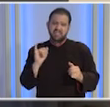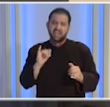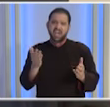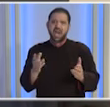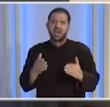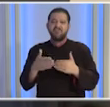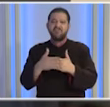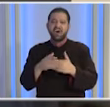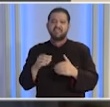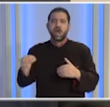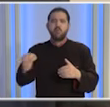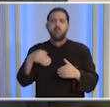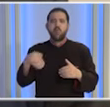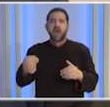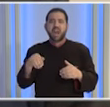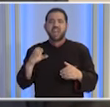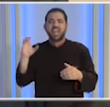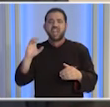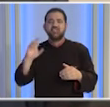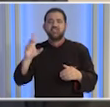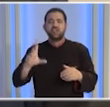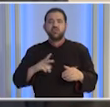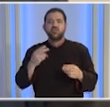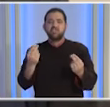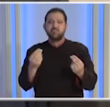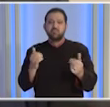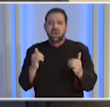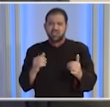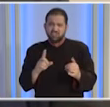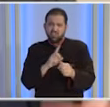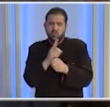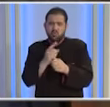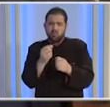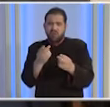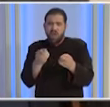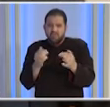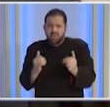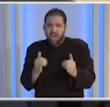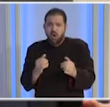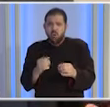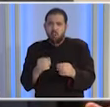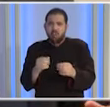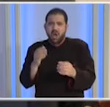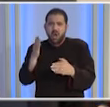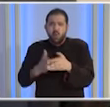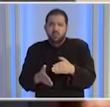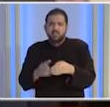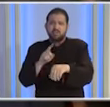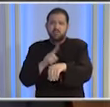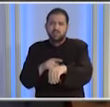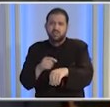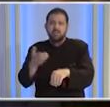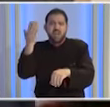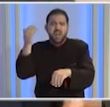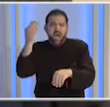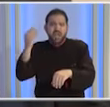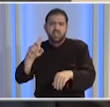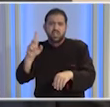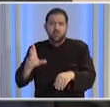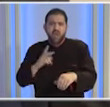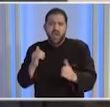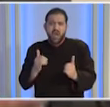creștine. Că lucrurile s-au apărut acum, în ultimele decenii. Înainte nu se știa de așa ceva. Existau din veacuri